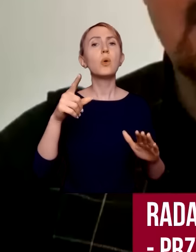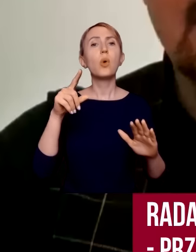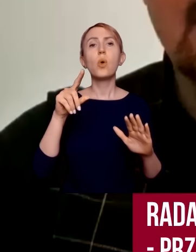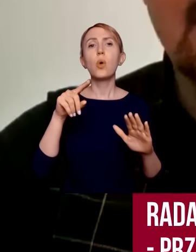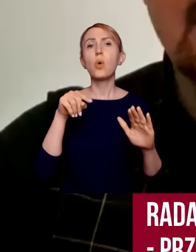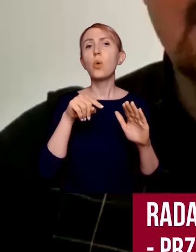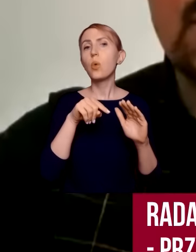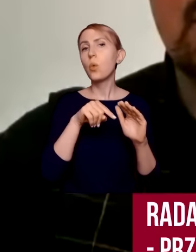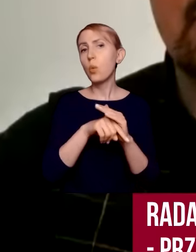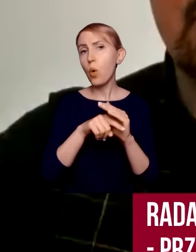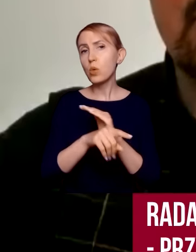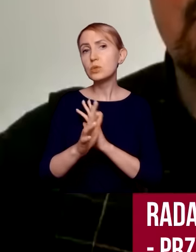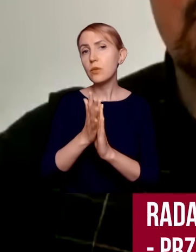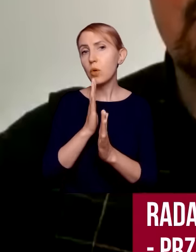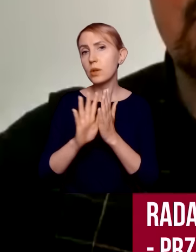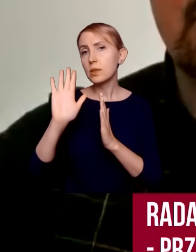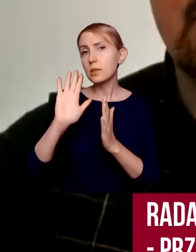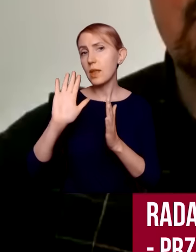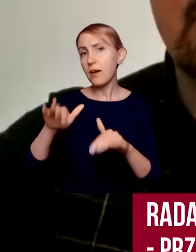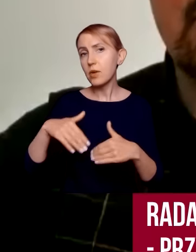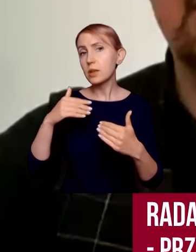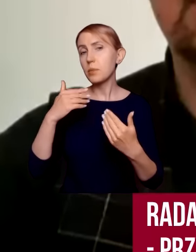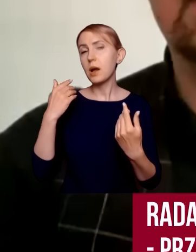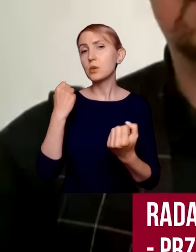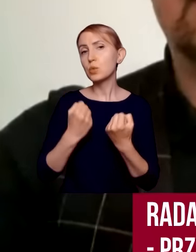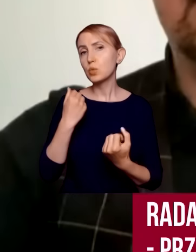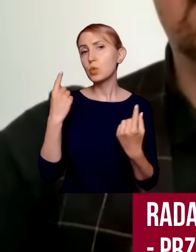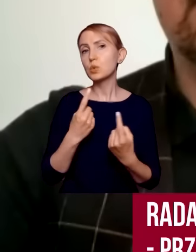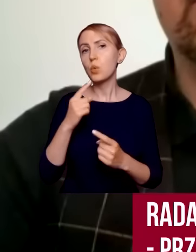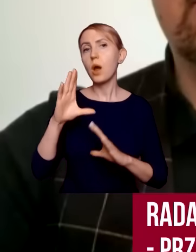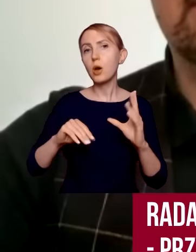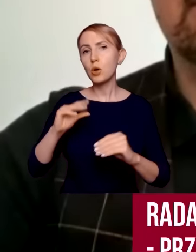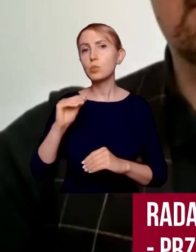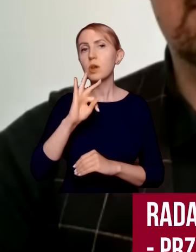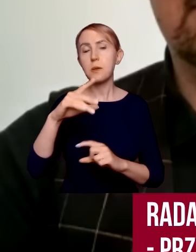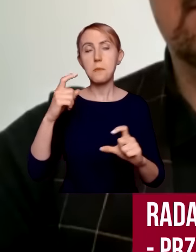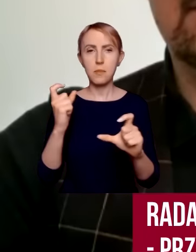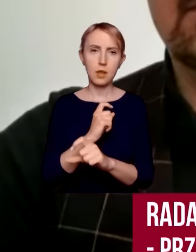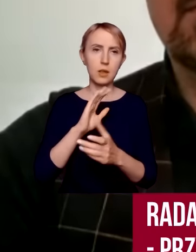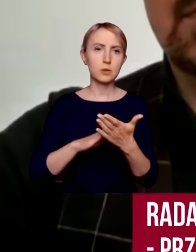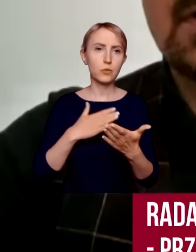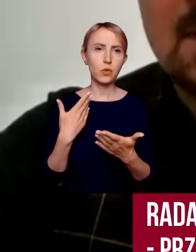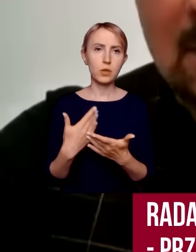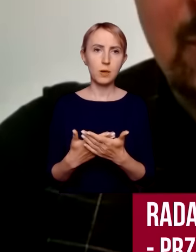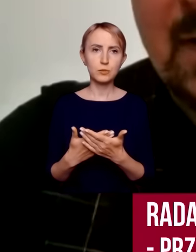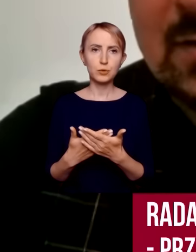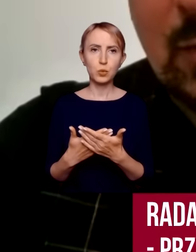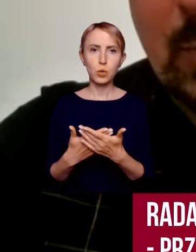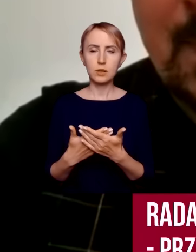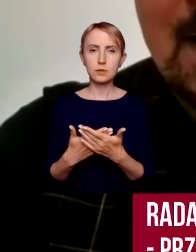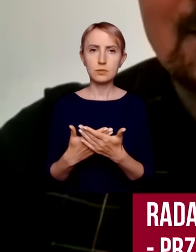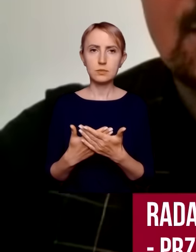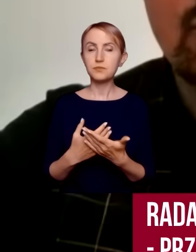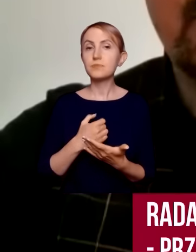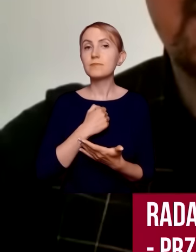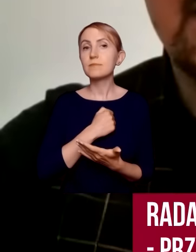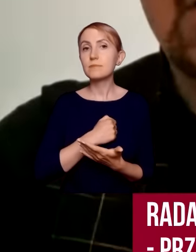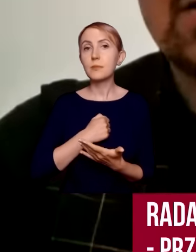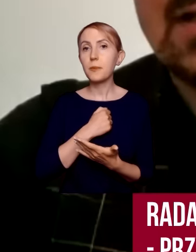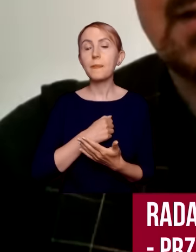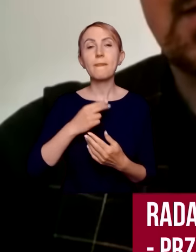wojennymi. Ktoś, kto nawet ma trudną sytuację ekonomiczną w swoim kraju i na przykład niestety uwierzy w tą